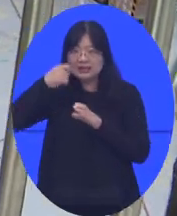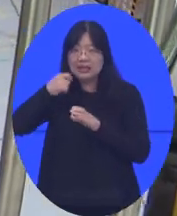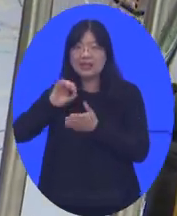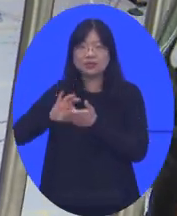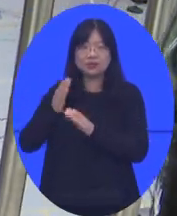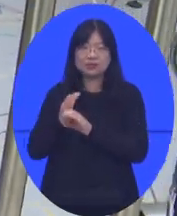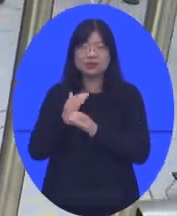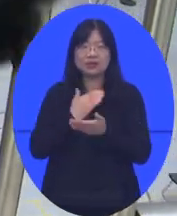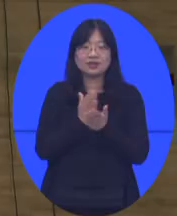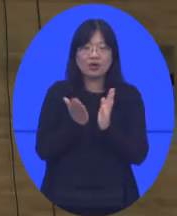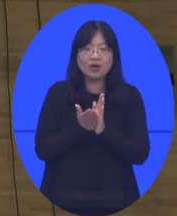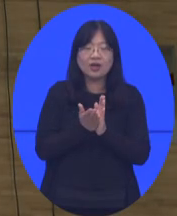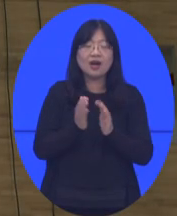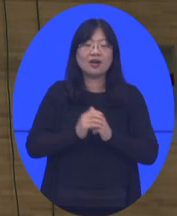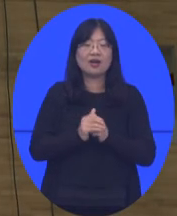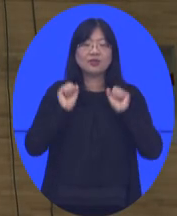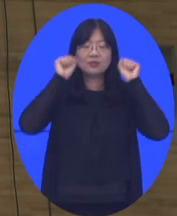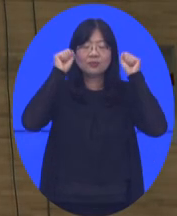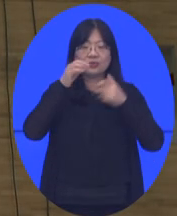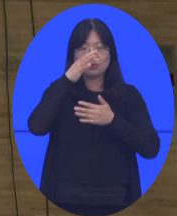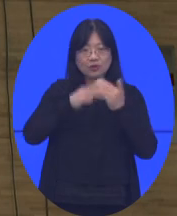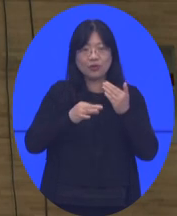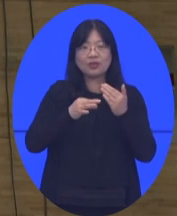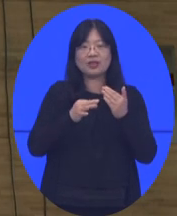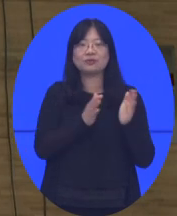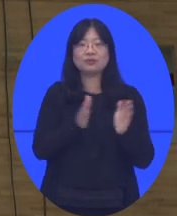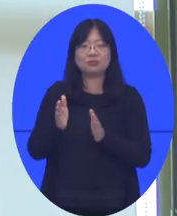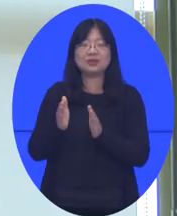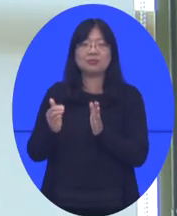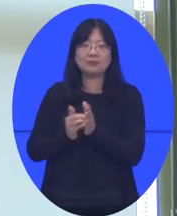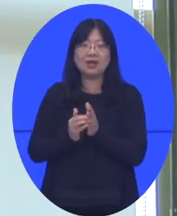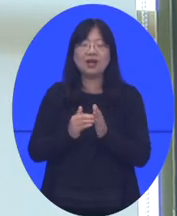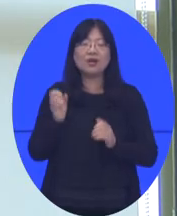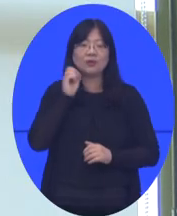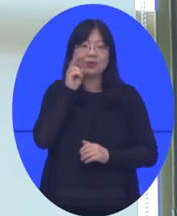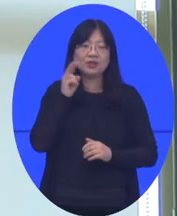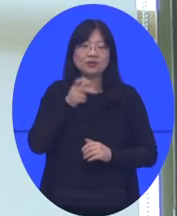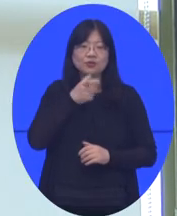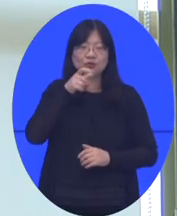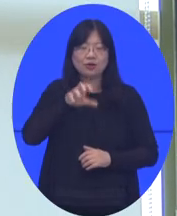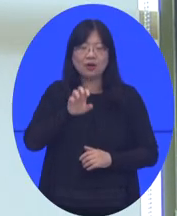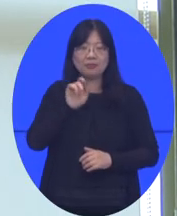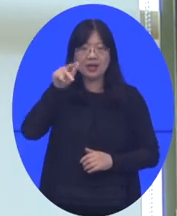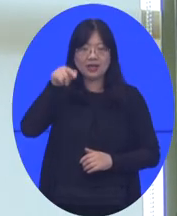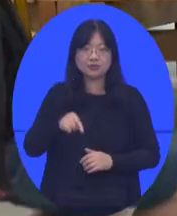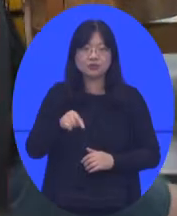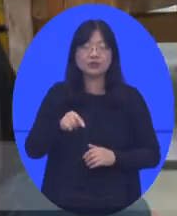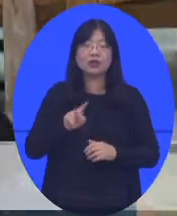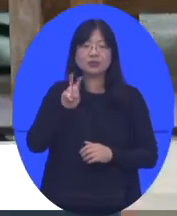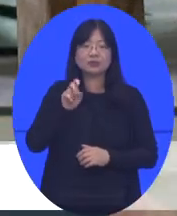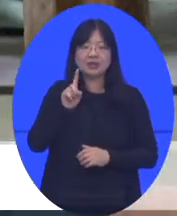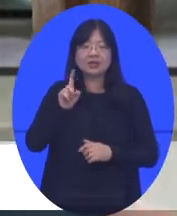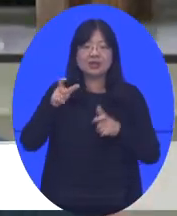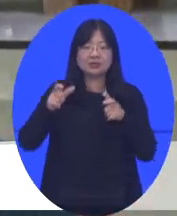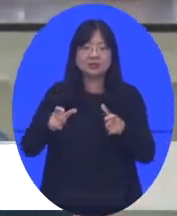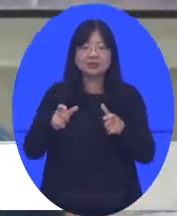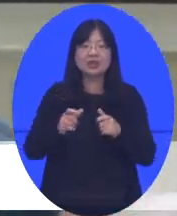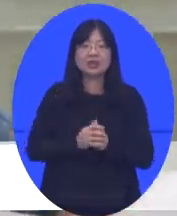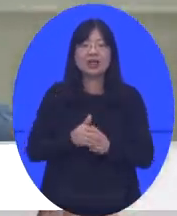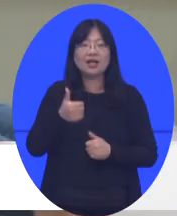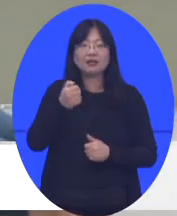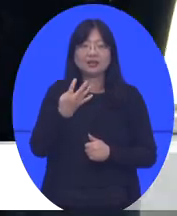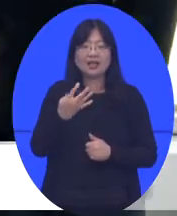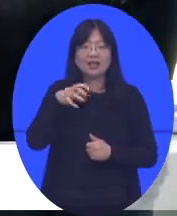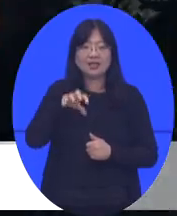위한 다양한 소방 체험 프로그램도 진행하고 있습니다. 이처럼 용인과 수원, 파주 등 도내 21개 시군 54개